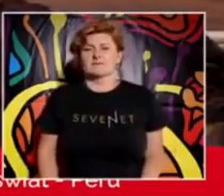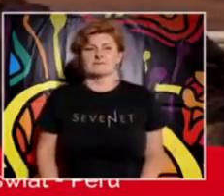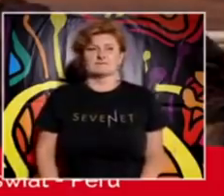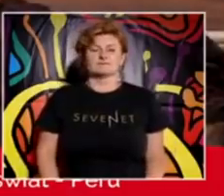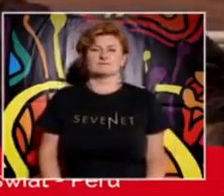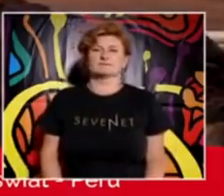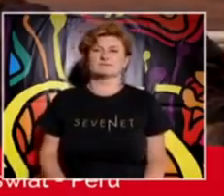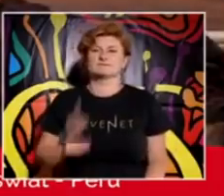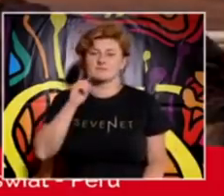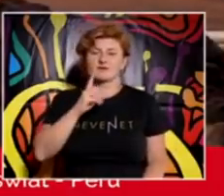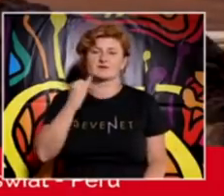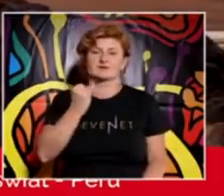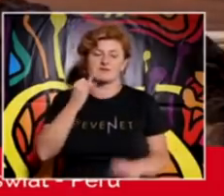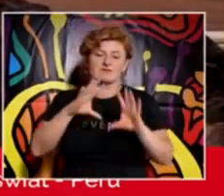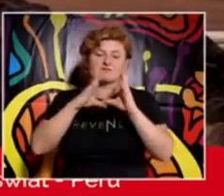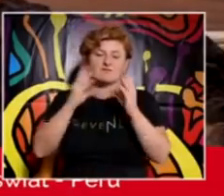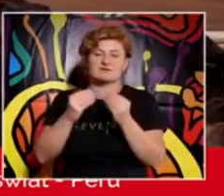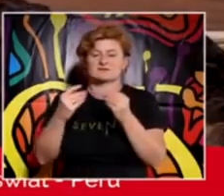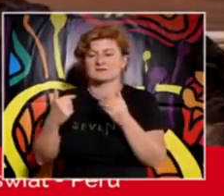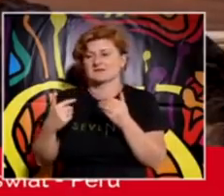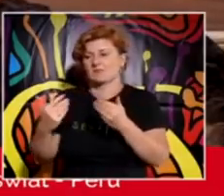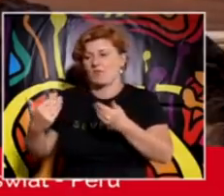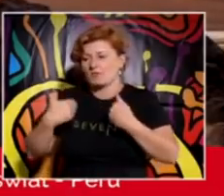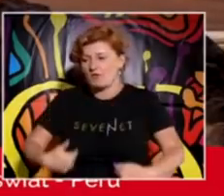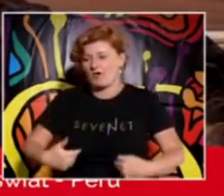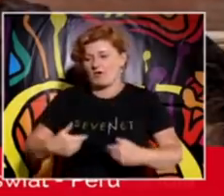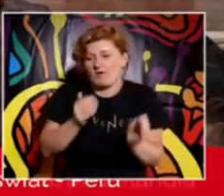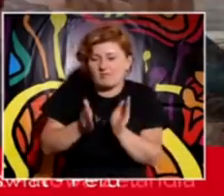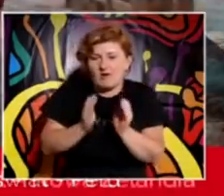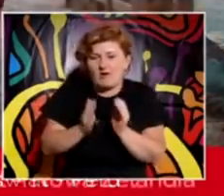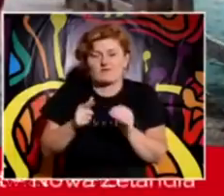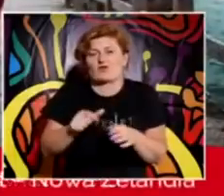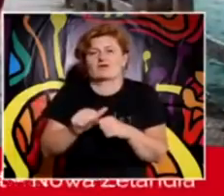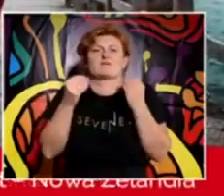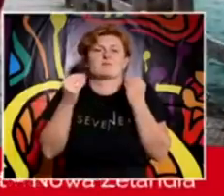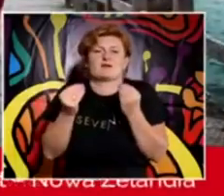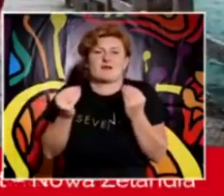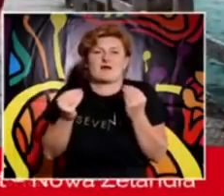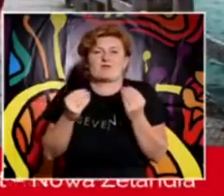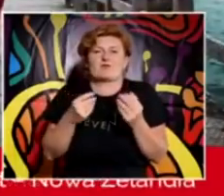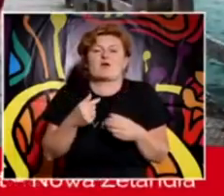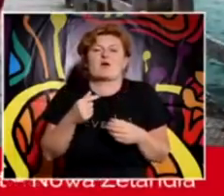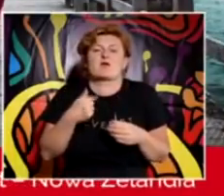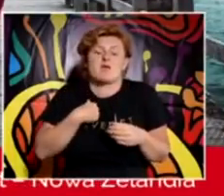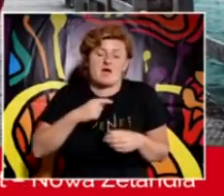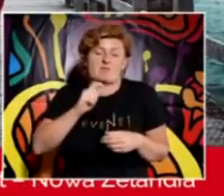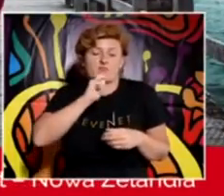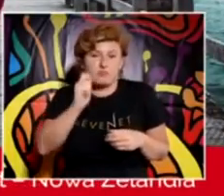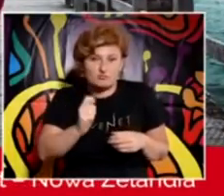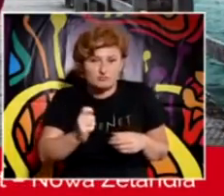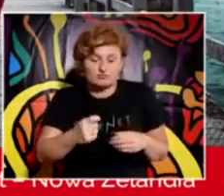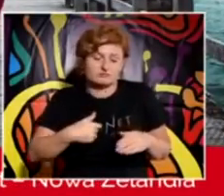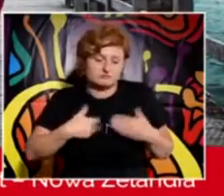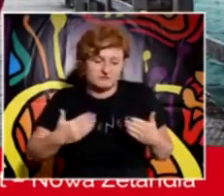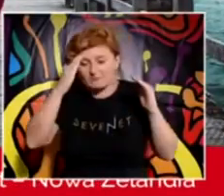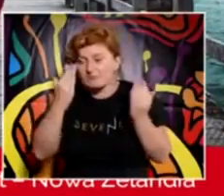I no właśnie, zawsze się wszyscy chcą mną zaopiekować i to jest cudowne, bo to po to ja podróżuję, żeby poznać to, jak